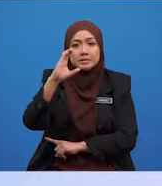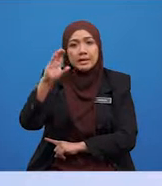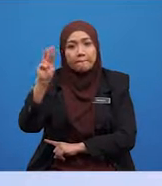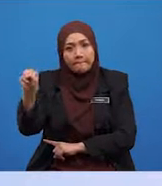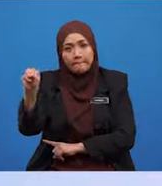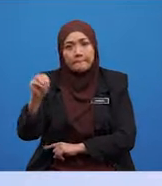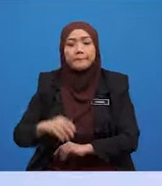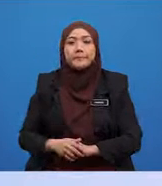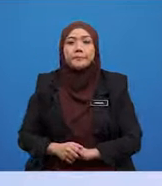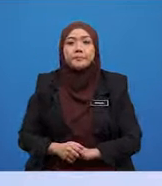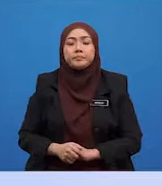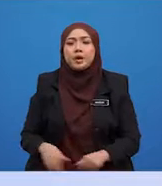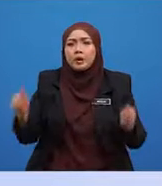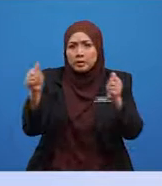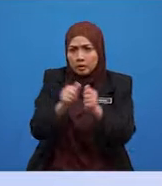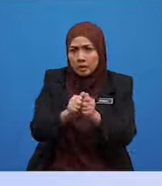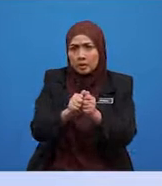kaedah teorem Pythagoras.